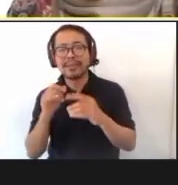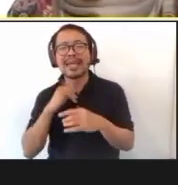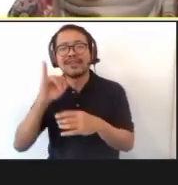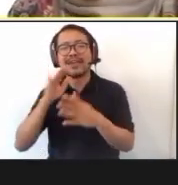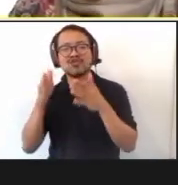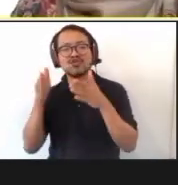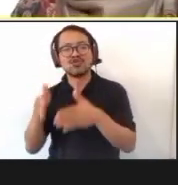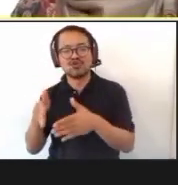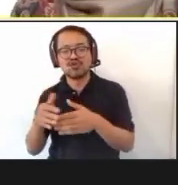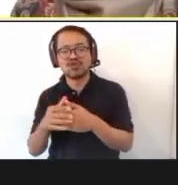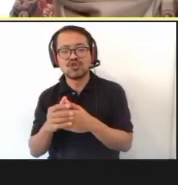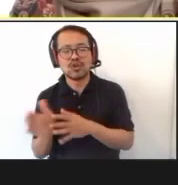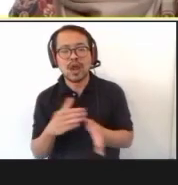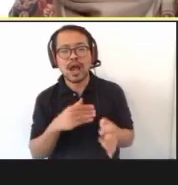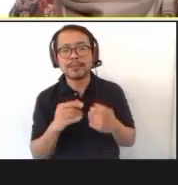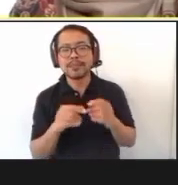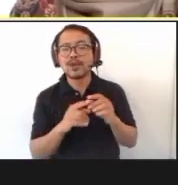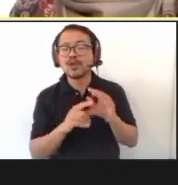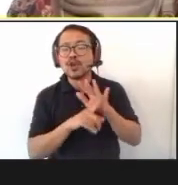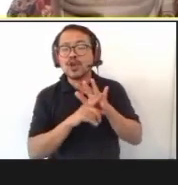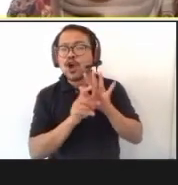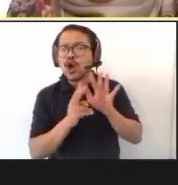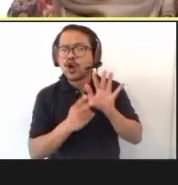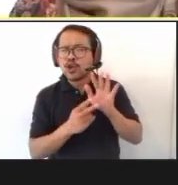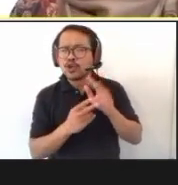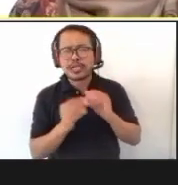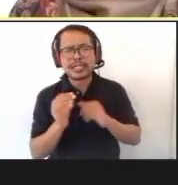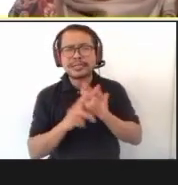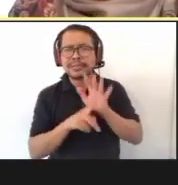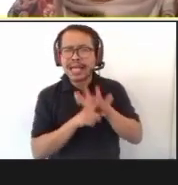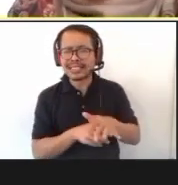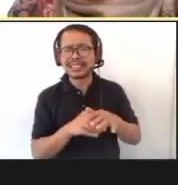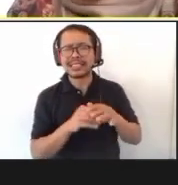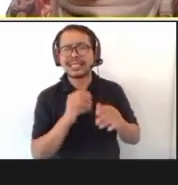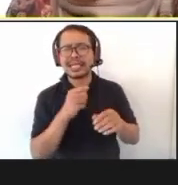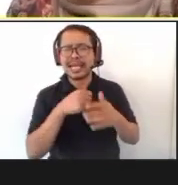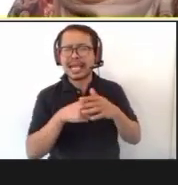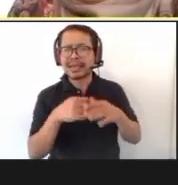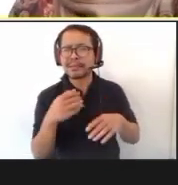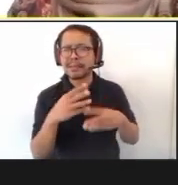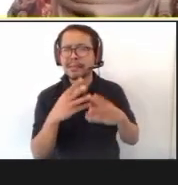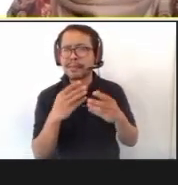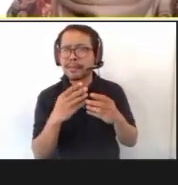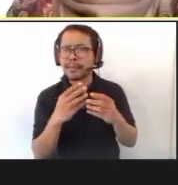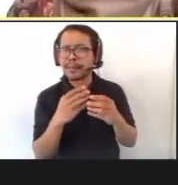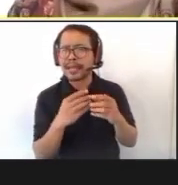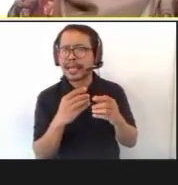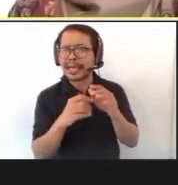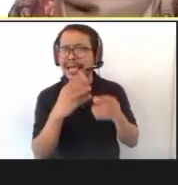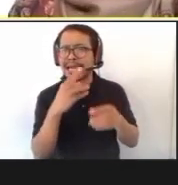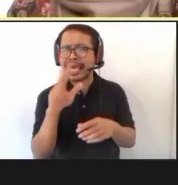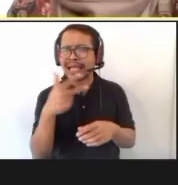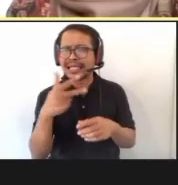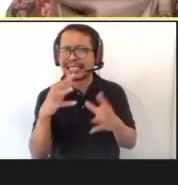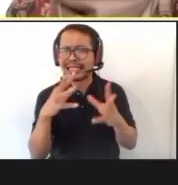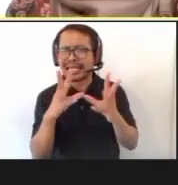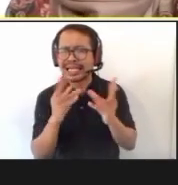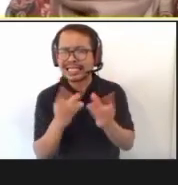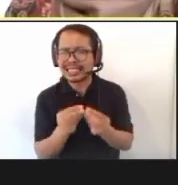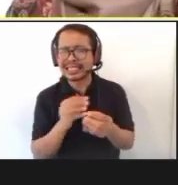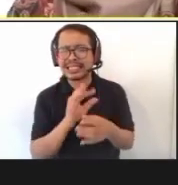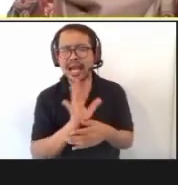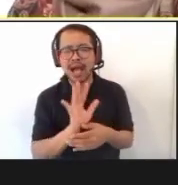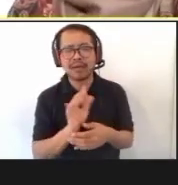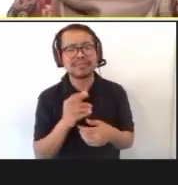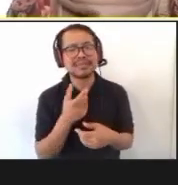non-diskriminasi gengsi, ini juga bisa dilihat dari 4 aspek. Yang pertama adalah stereotype, seperti apa sih pelabelan, cap,